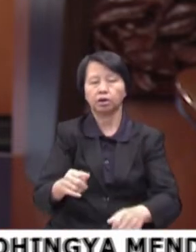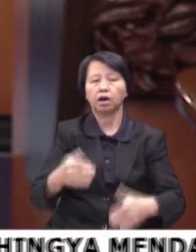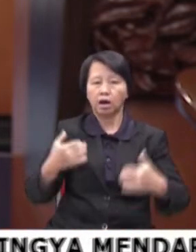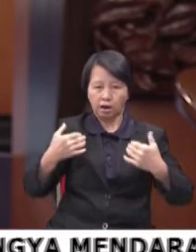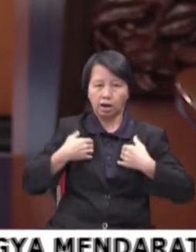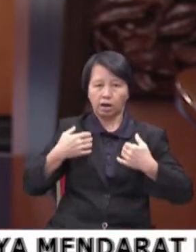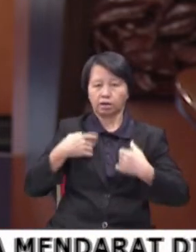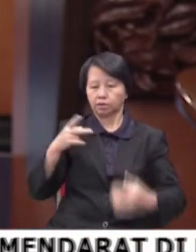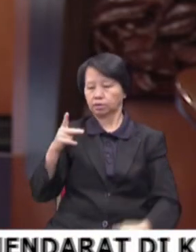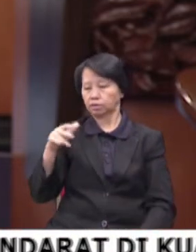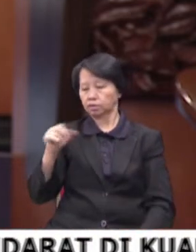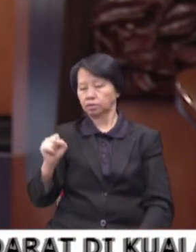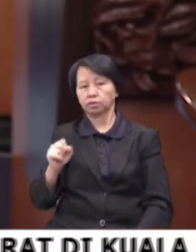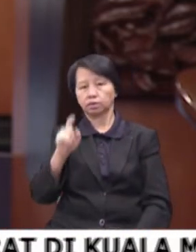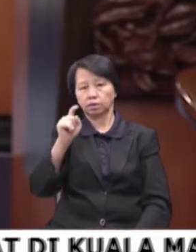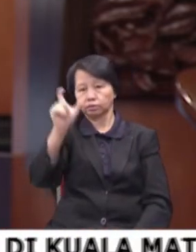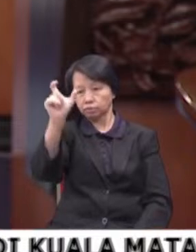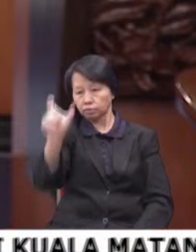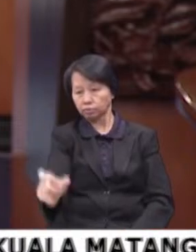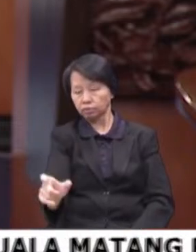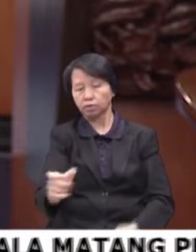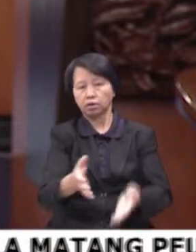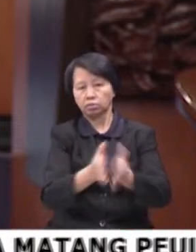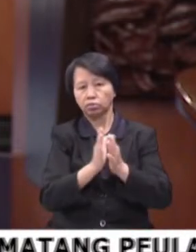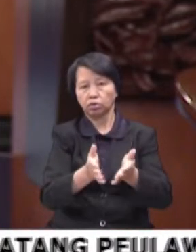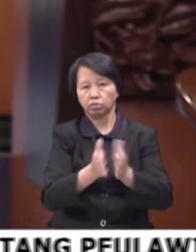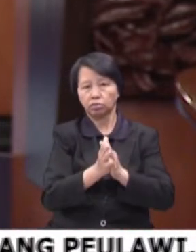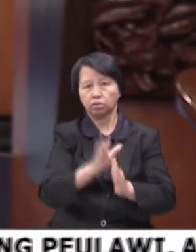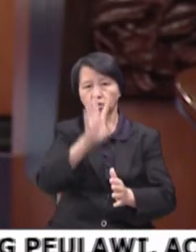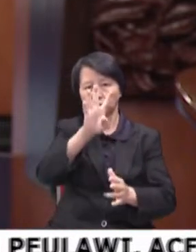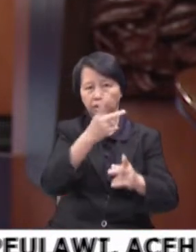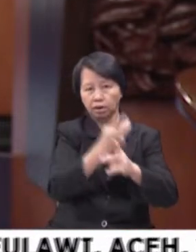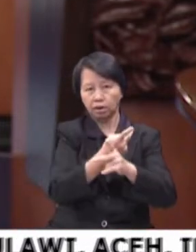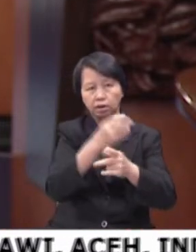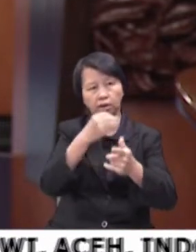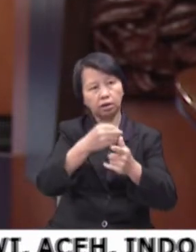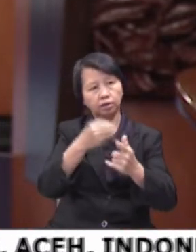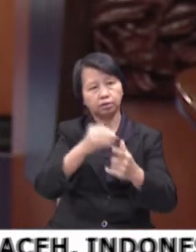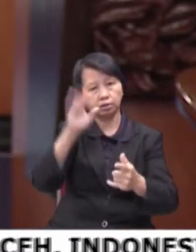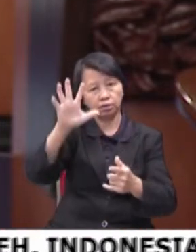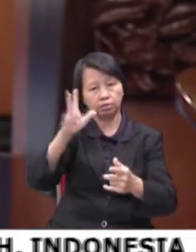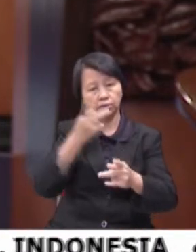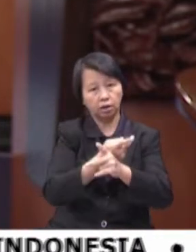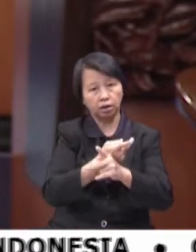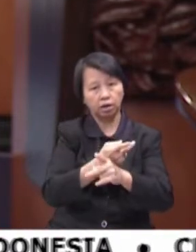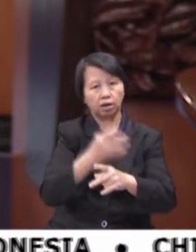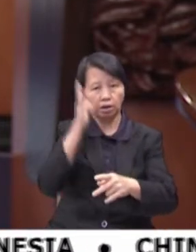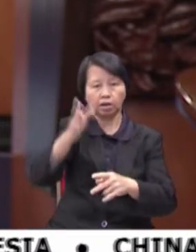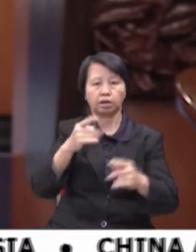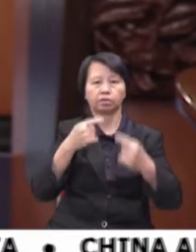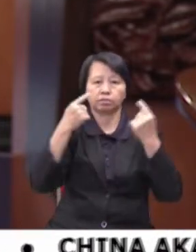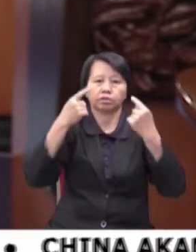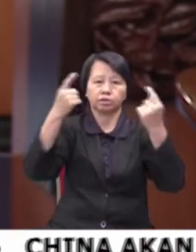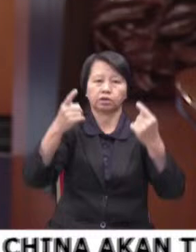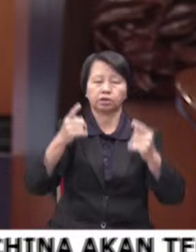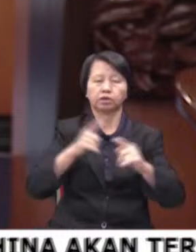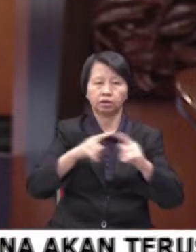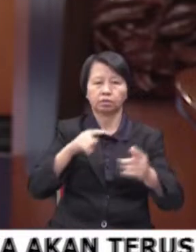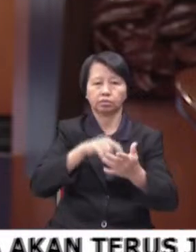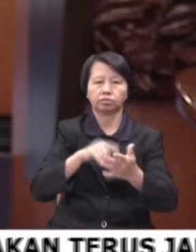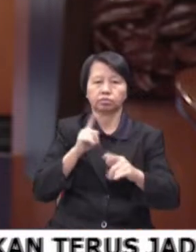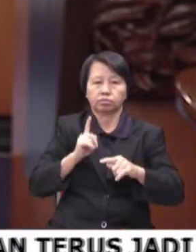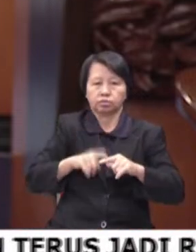case yang di mana seseorang calon mohon lebih kurang 4 kali atau 5 kali mereka akan percaya tetapi ini adalah